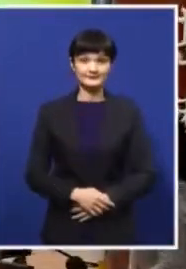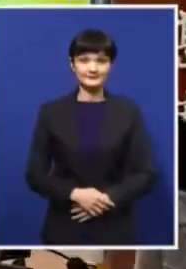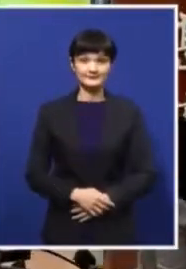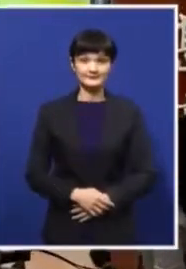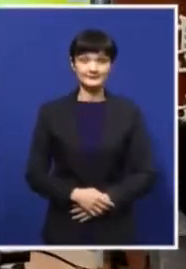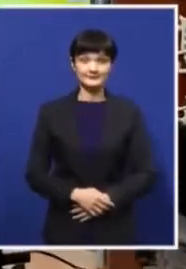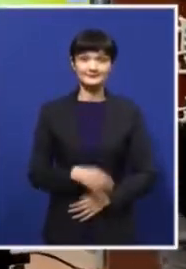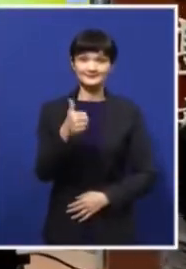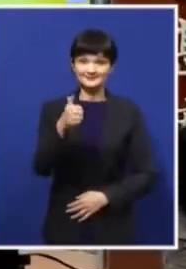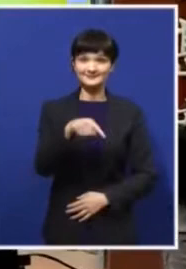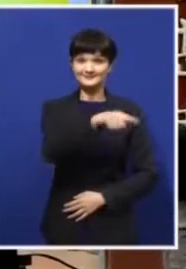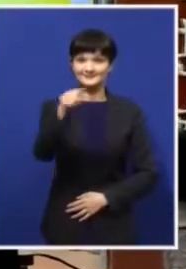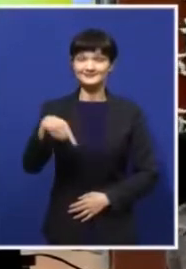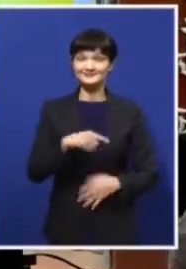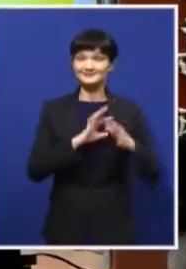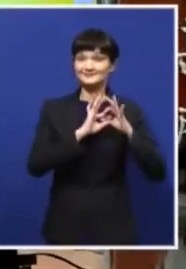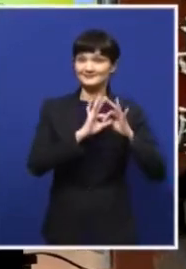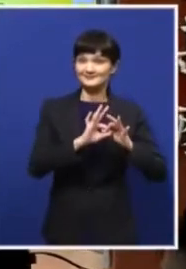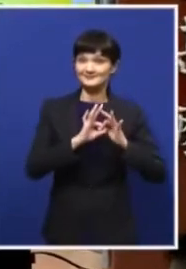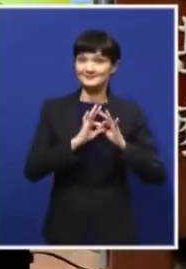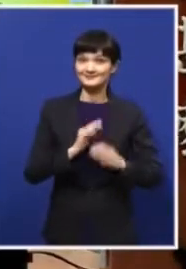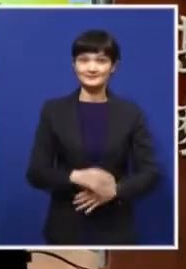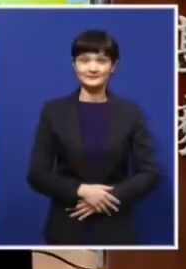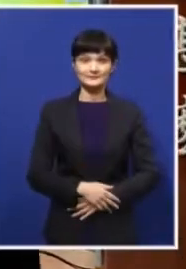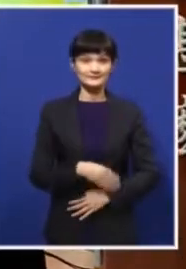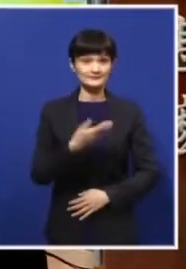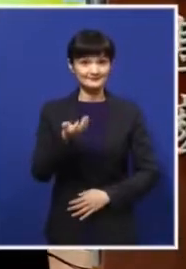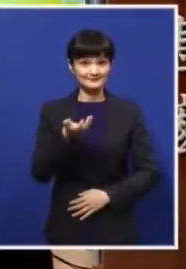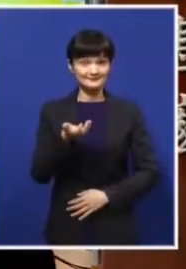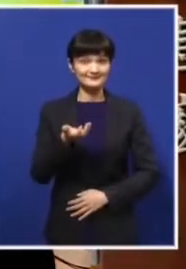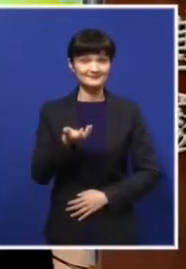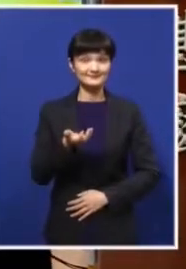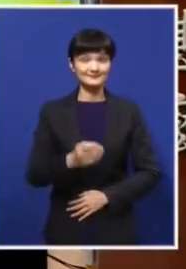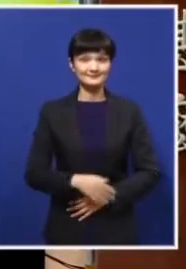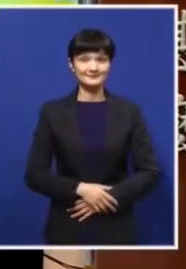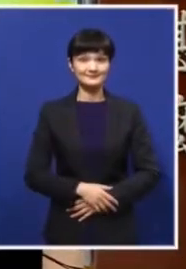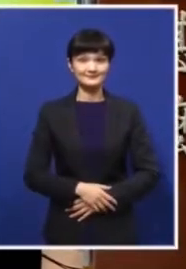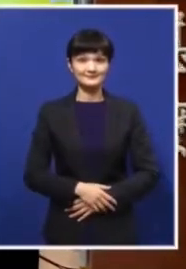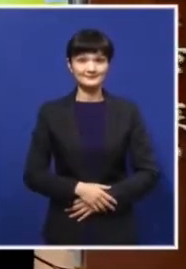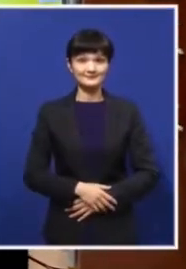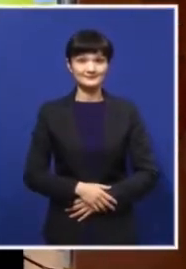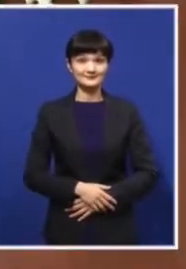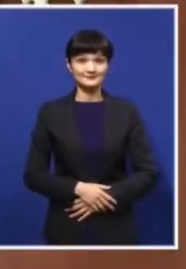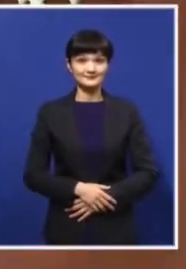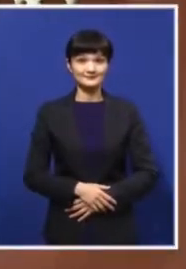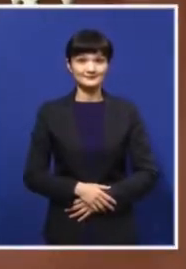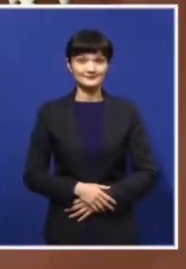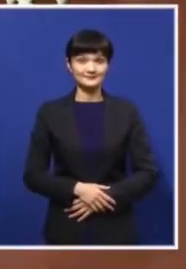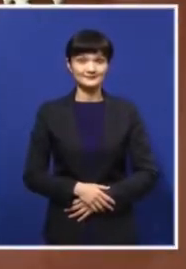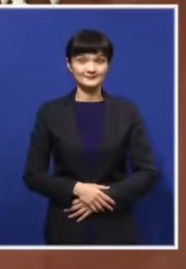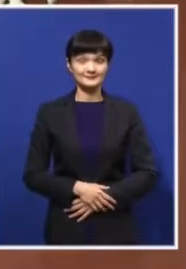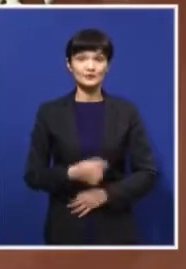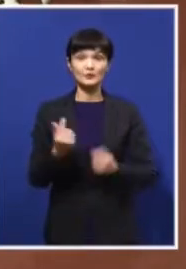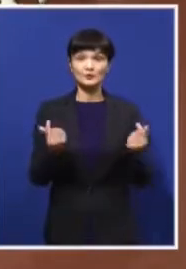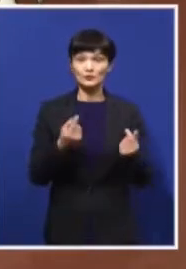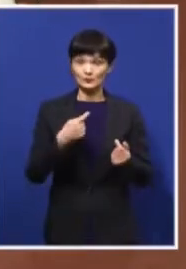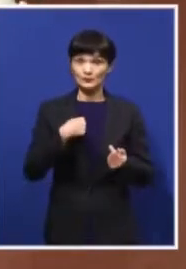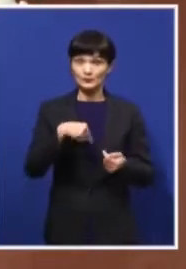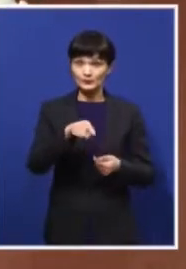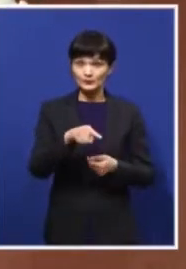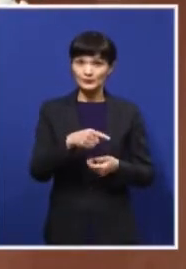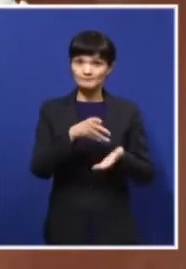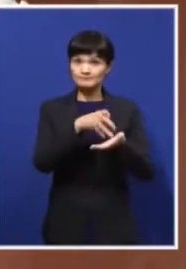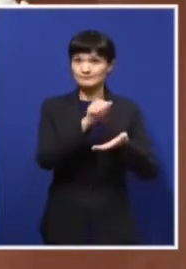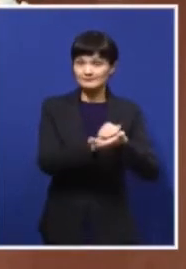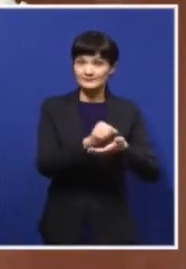我想谢谢大家的关心哈。其实刚刚那页也很好了，我这边这样讲，其实我们去这个登记加码券的